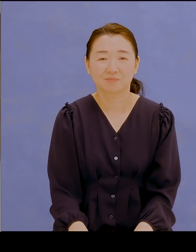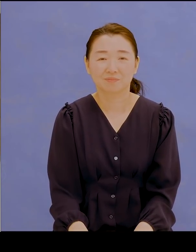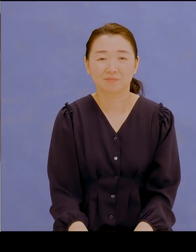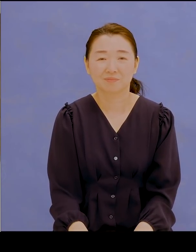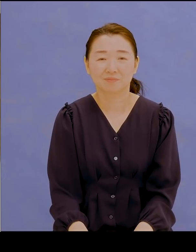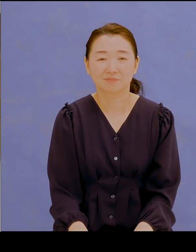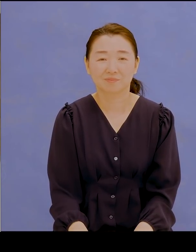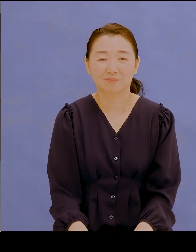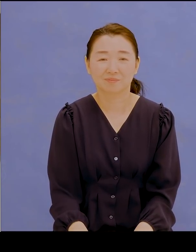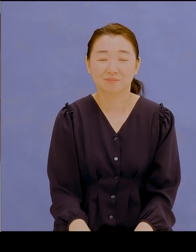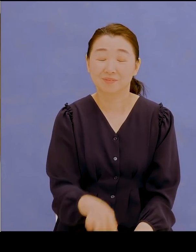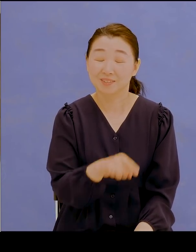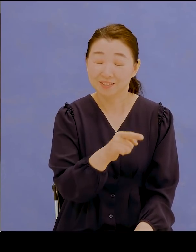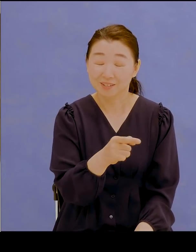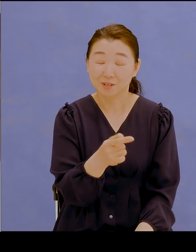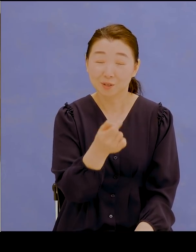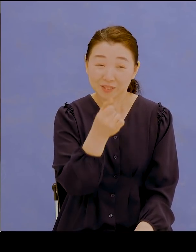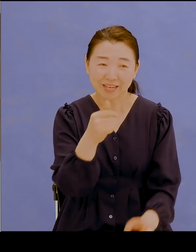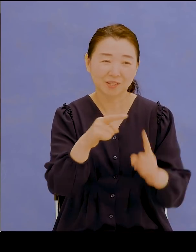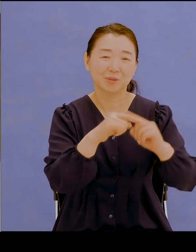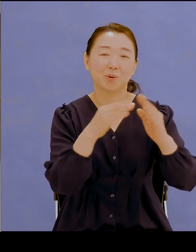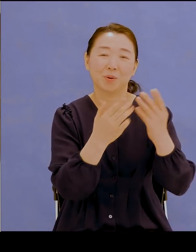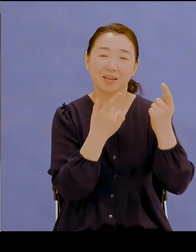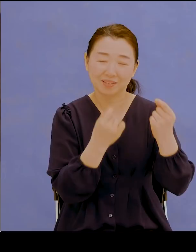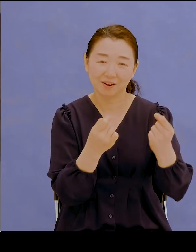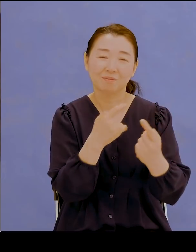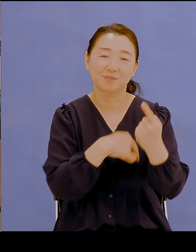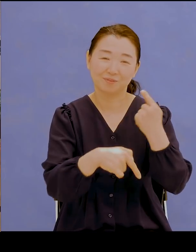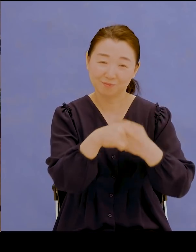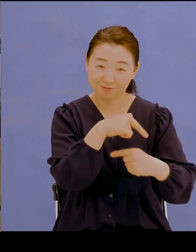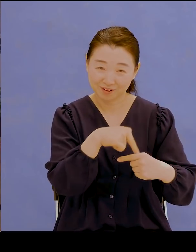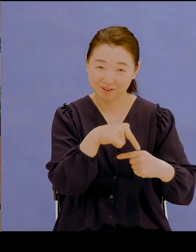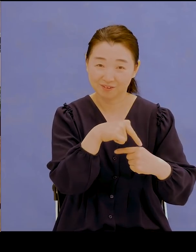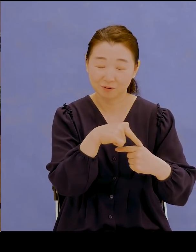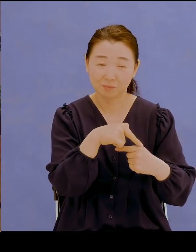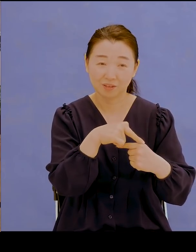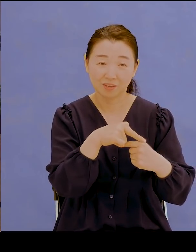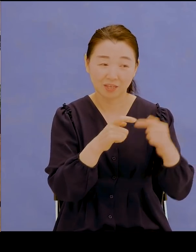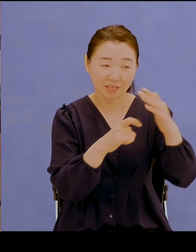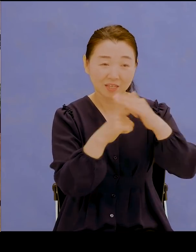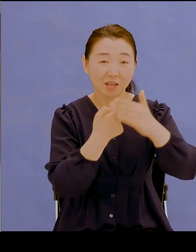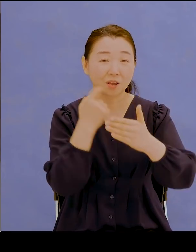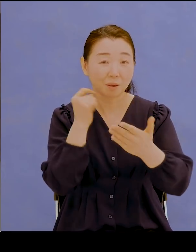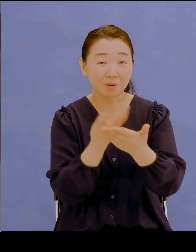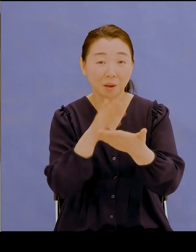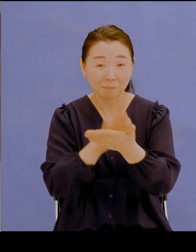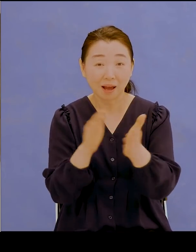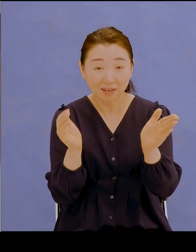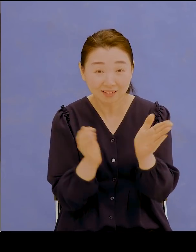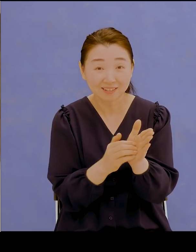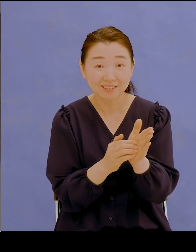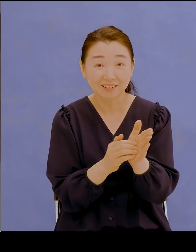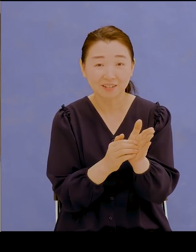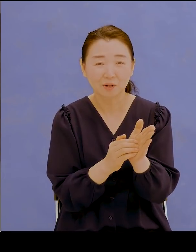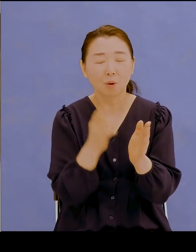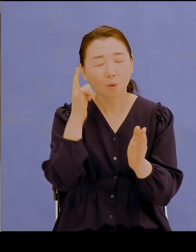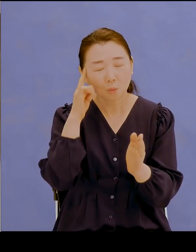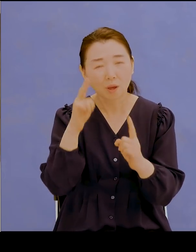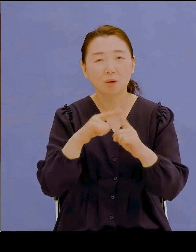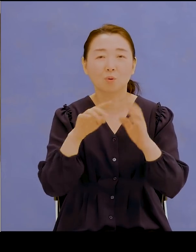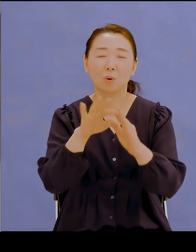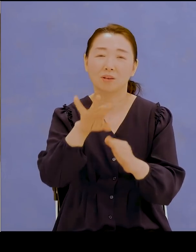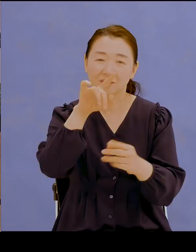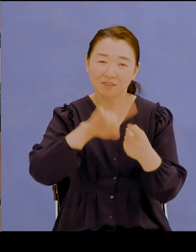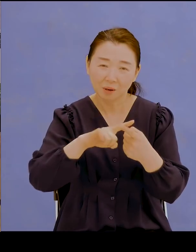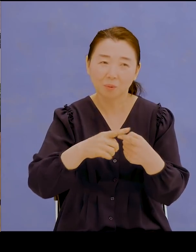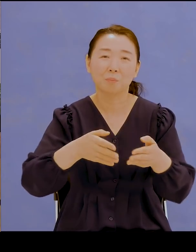그냥 네, 한 조그만 교회처럼 예, 그렇게. 그럼 인테리어 다 꾸미시고. 사실은 와. 교회가 그렇게 탄생을